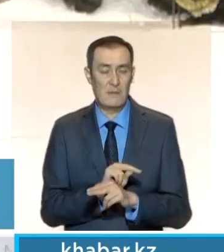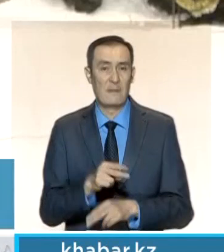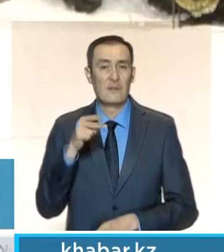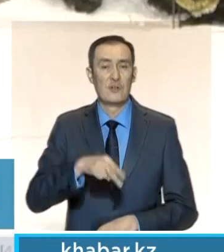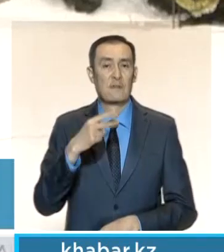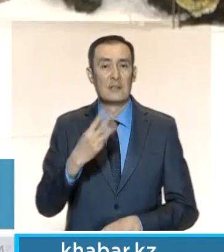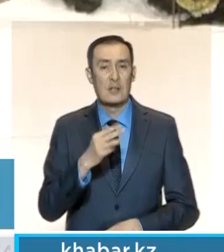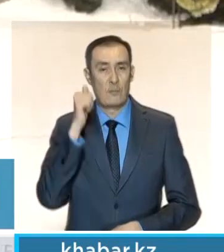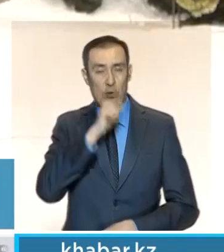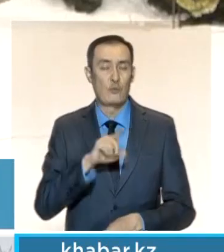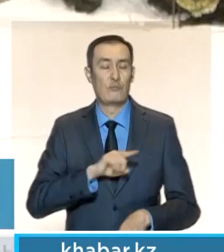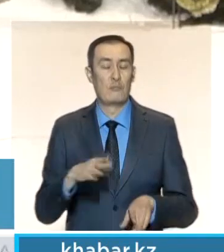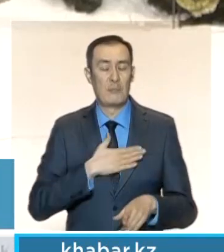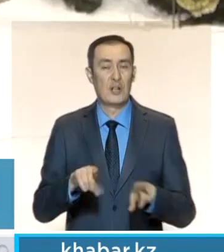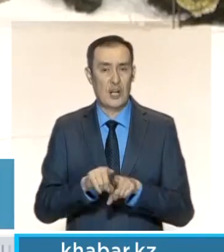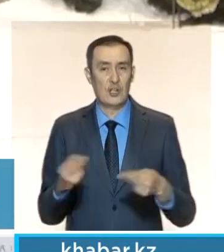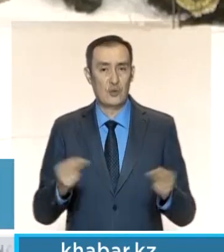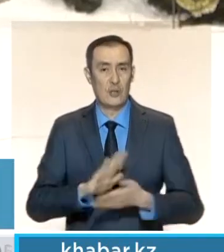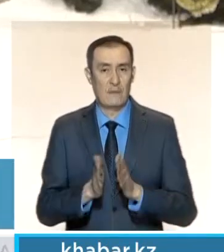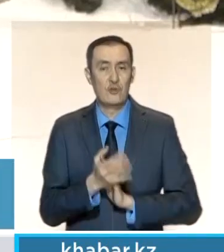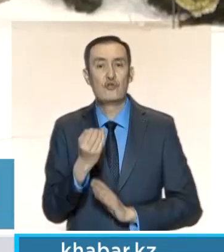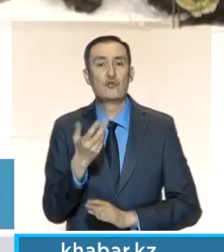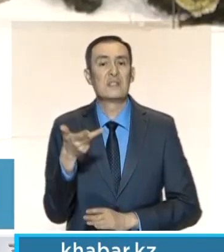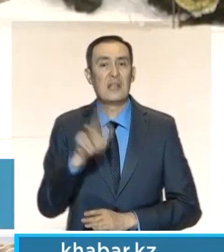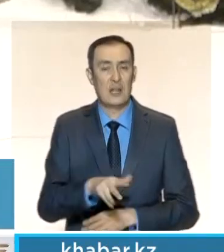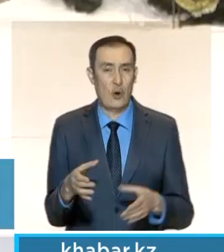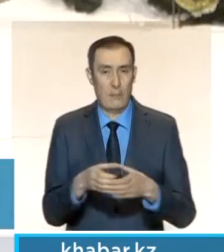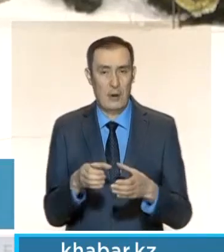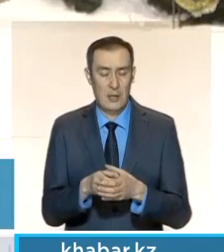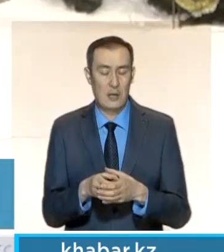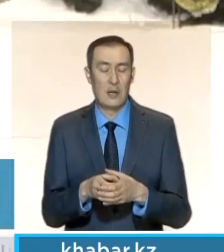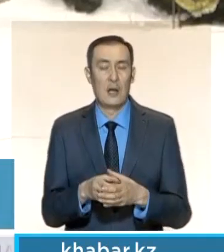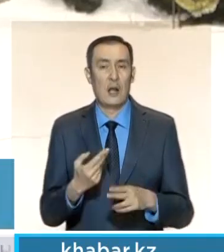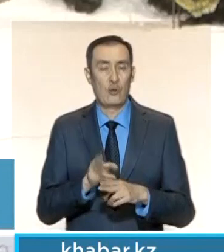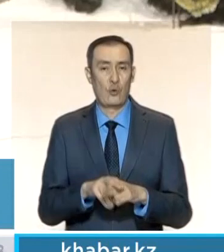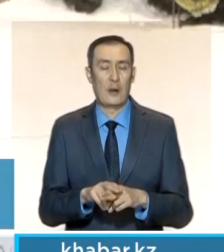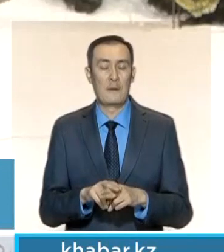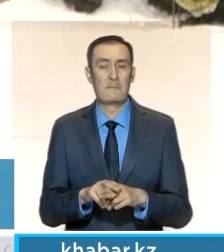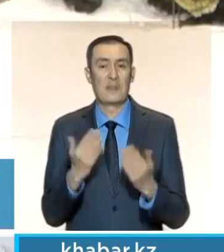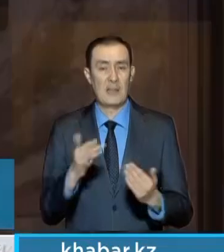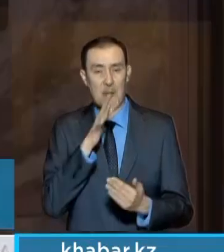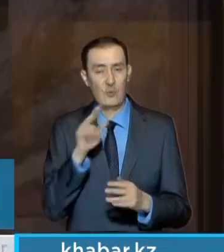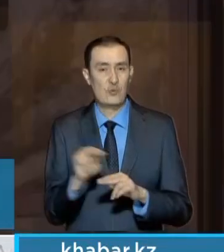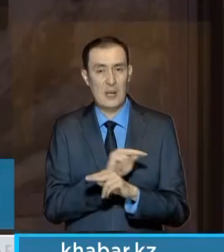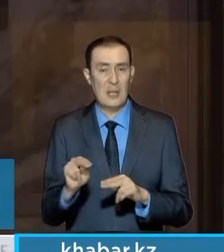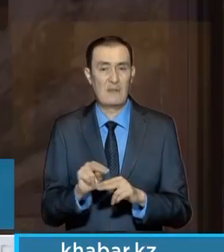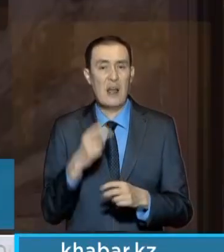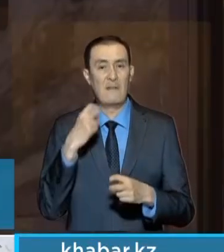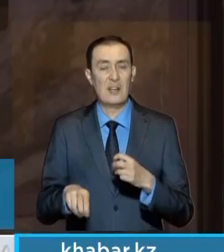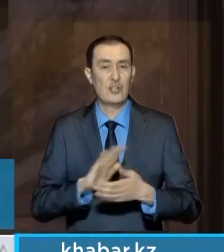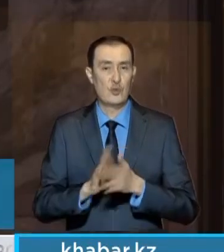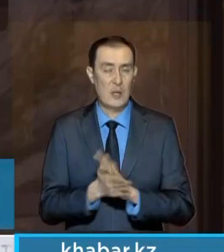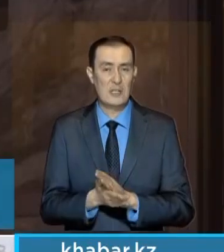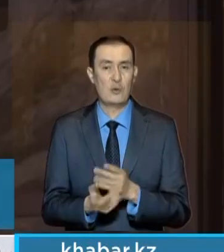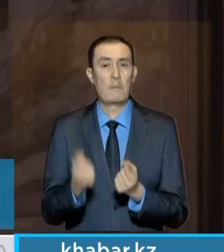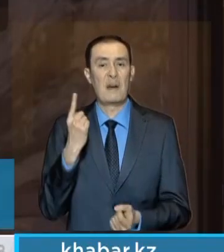2023 году мы также заключили договор с третьей компанией который на данный момент устраняет все те аварийные ситуации